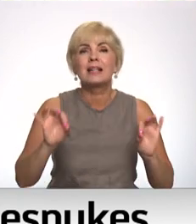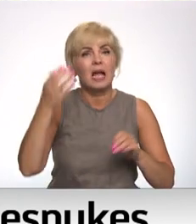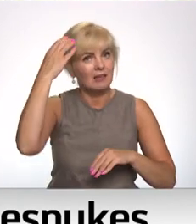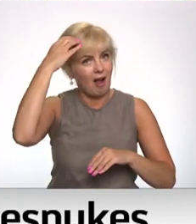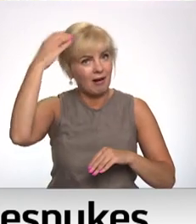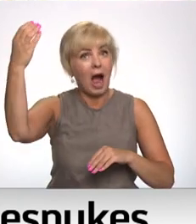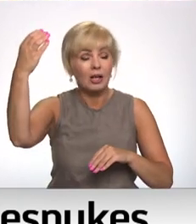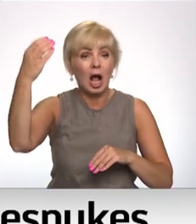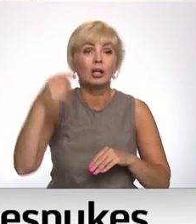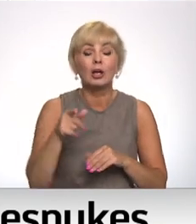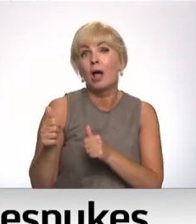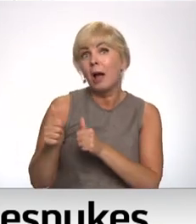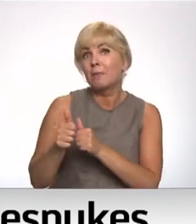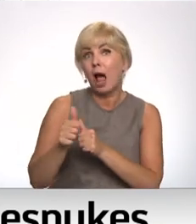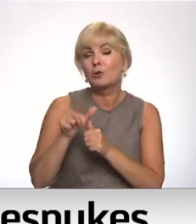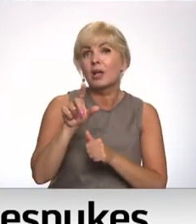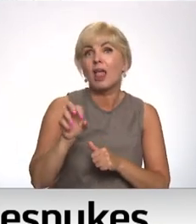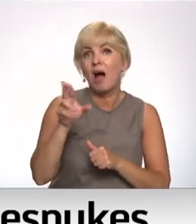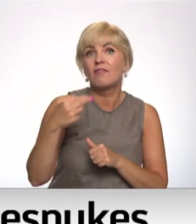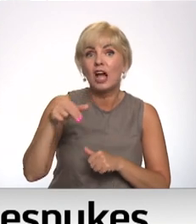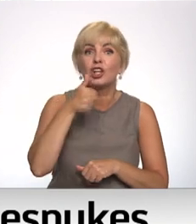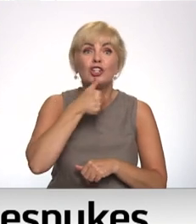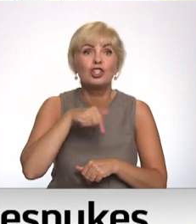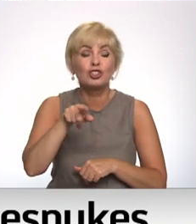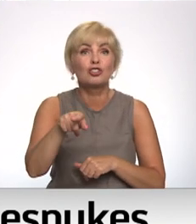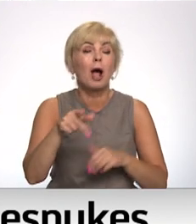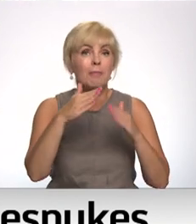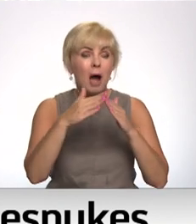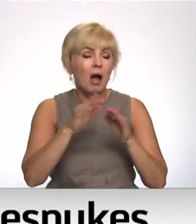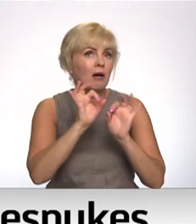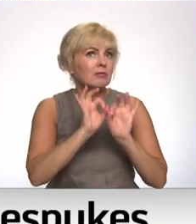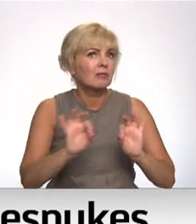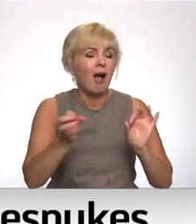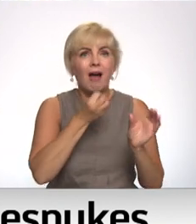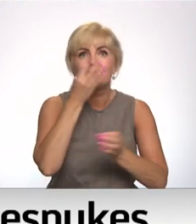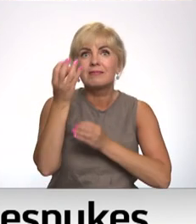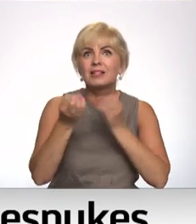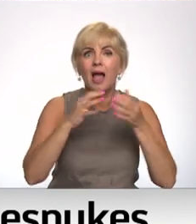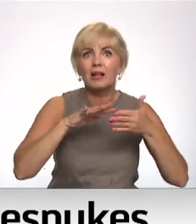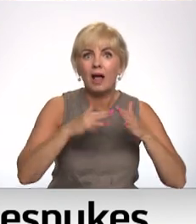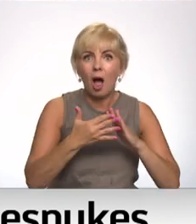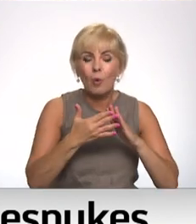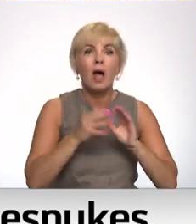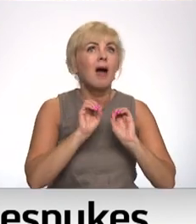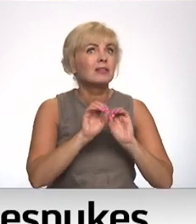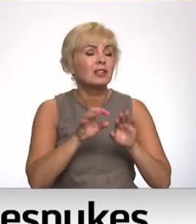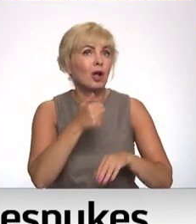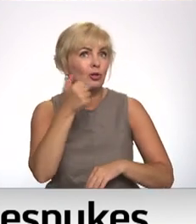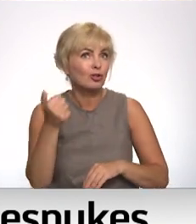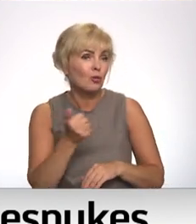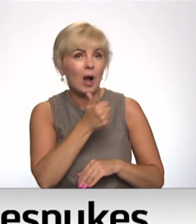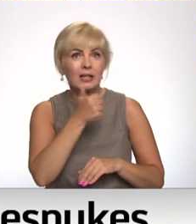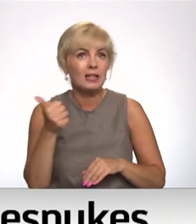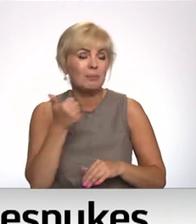karalienas. Līdzās lavandu laukam Īkšķeles palēja mājās krāšņi zied saules puķu lauks. Saimniece Amanda norāda, šogad es jo